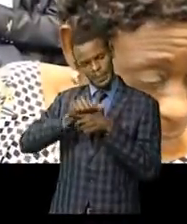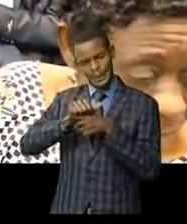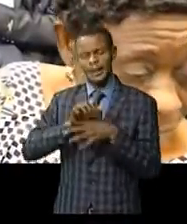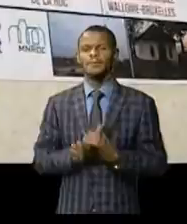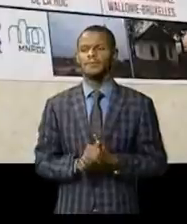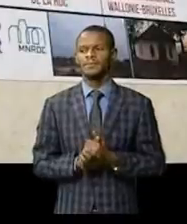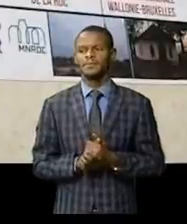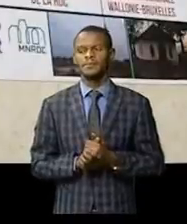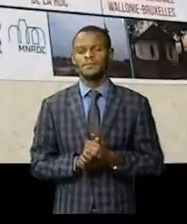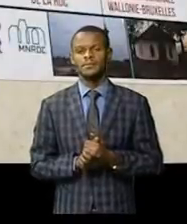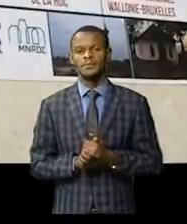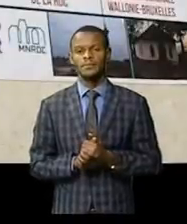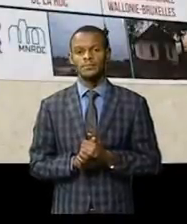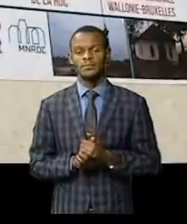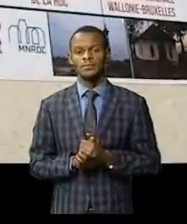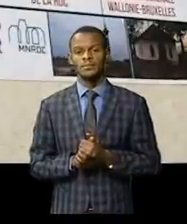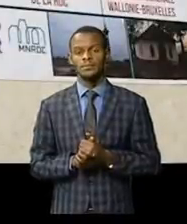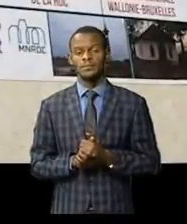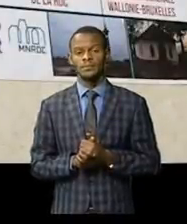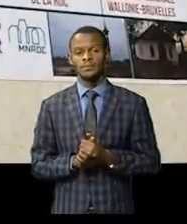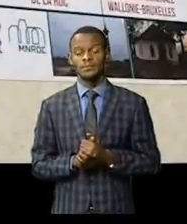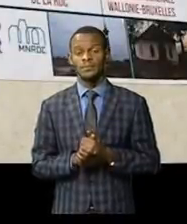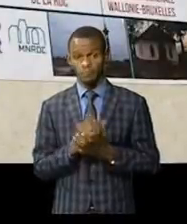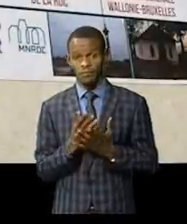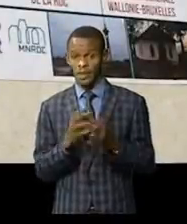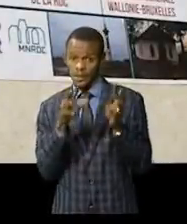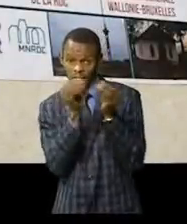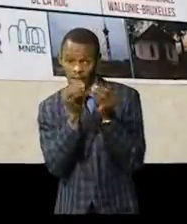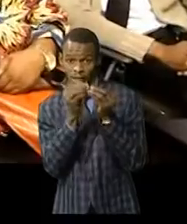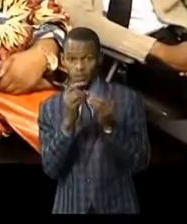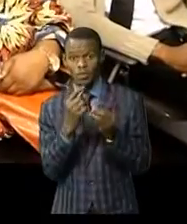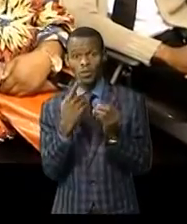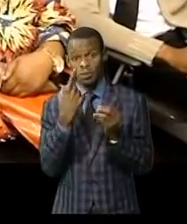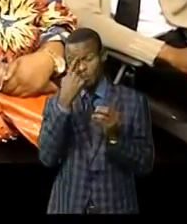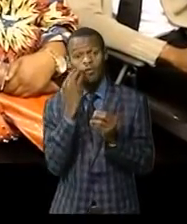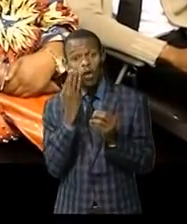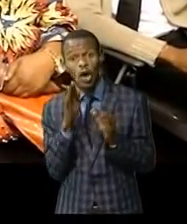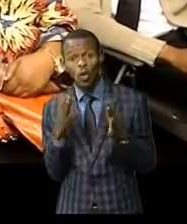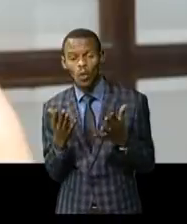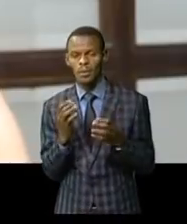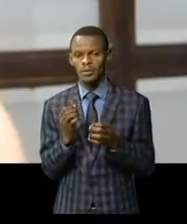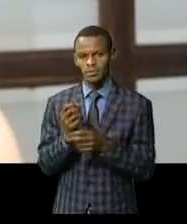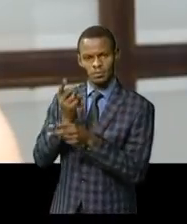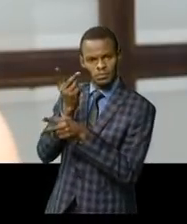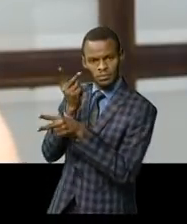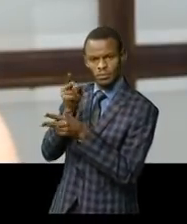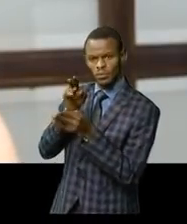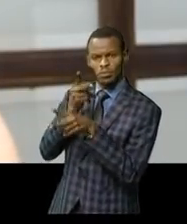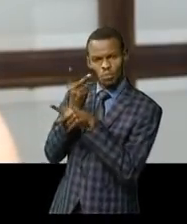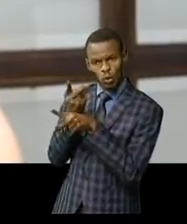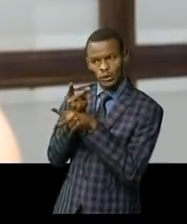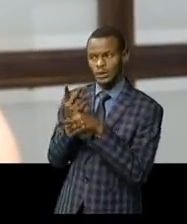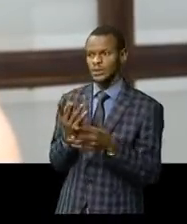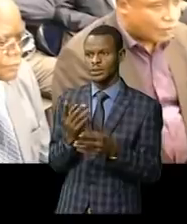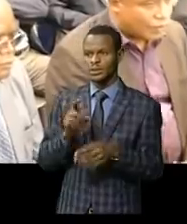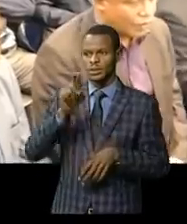sur l'identification des besoins de protection du patrimoine culturel congolais organisées avec l'appui du Centre Wallonie-Bruxelles